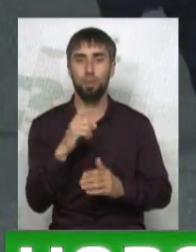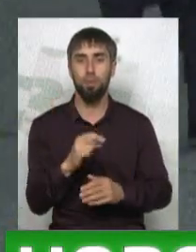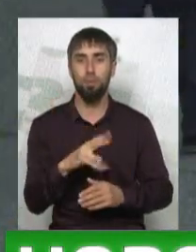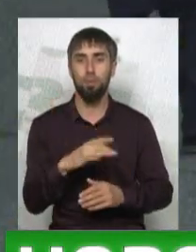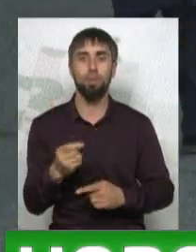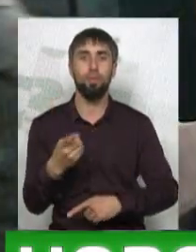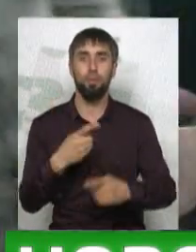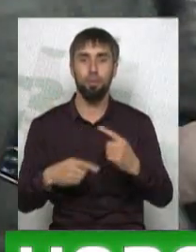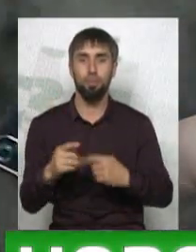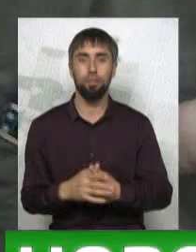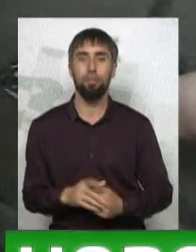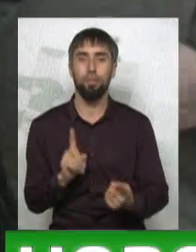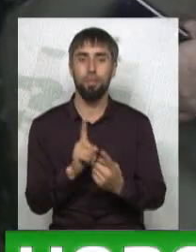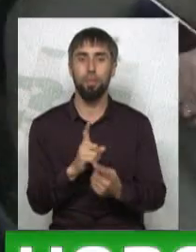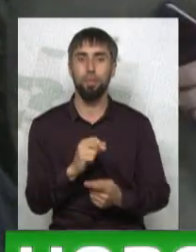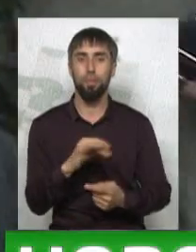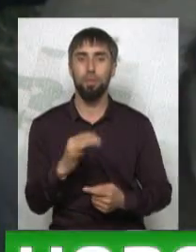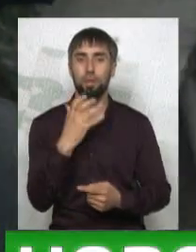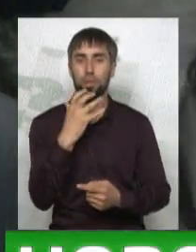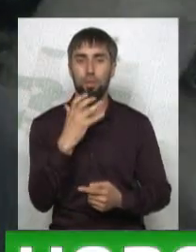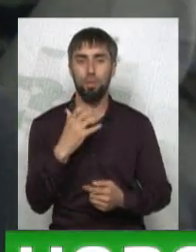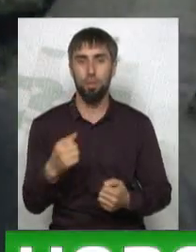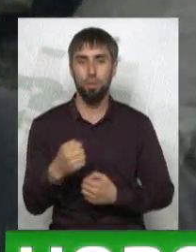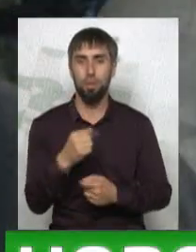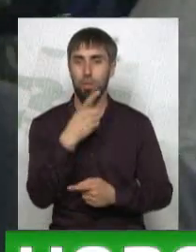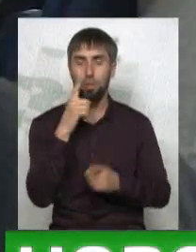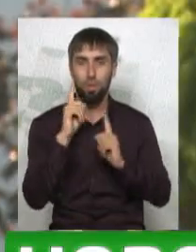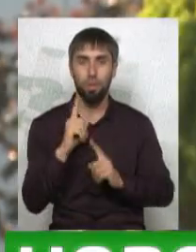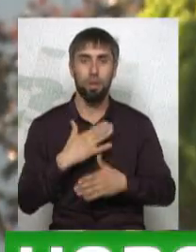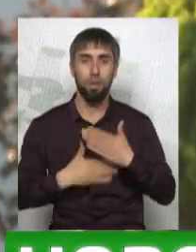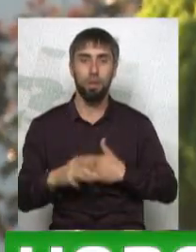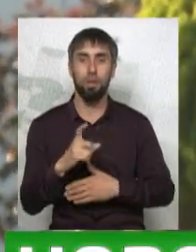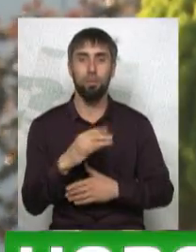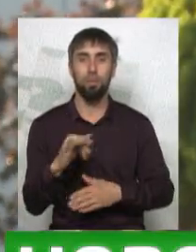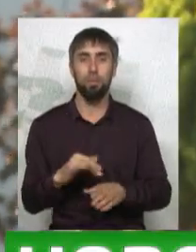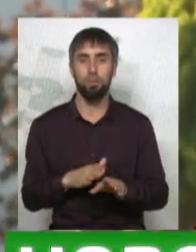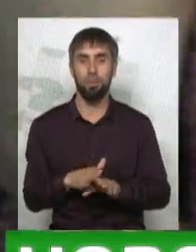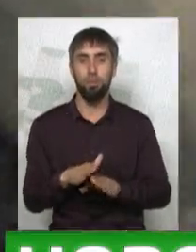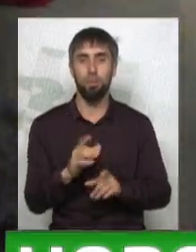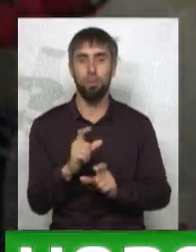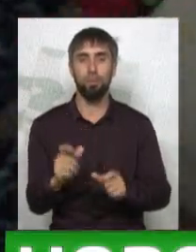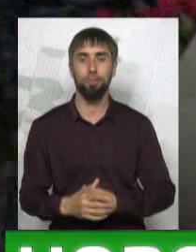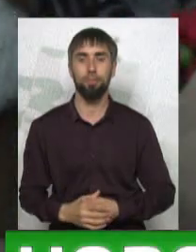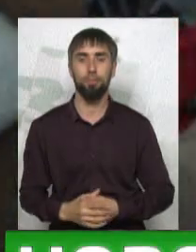благополучное возвращение. Встречают хаджи с теплыми объятиями, слезы радости и эмоции переполняют людей.